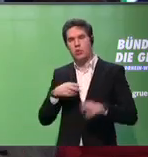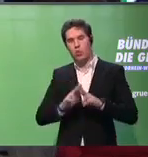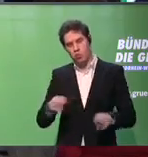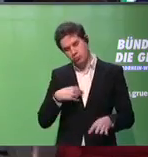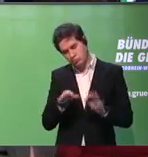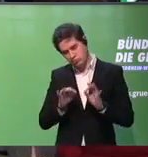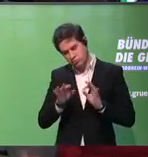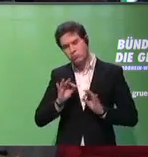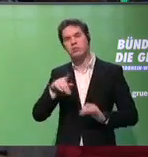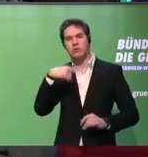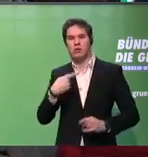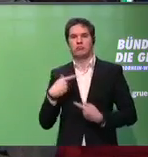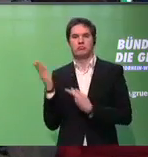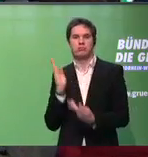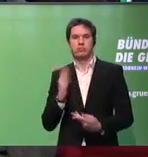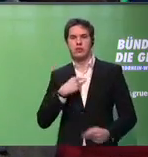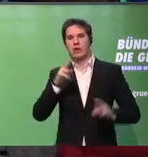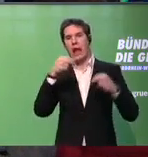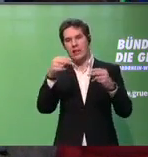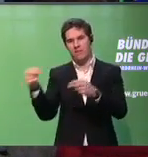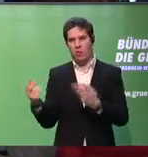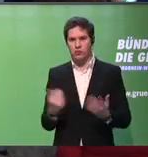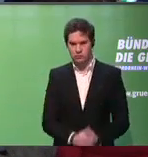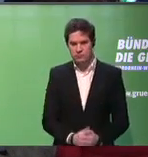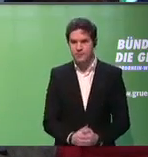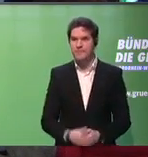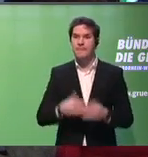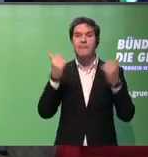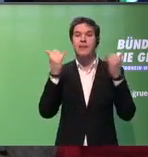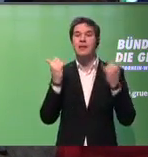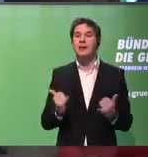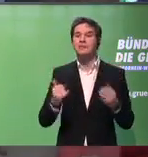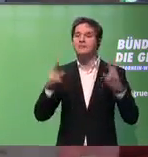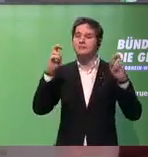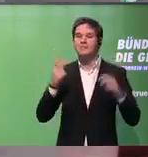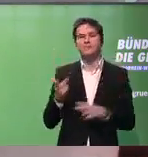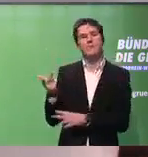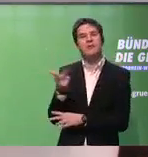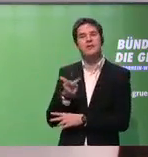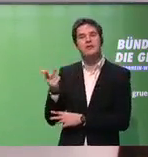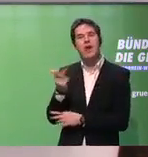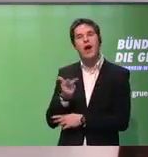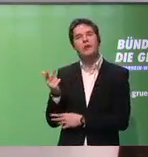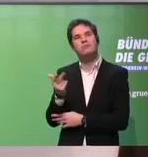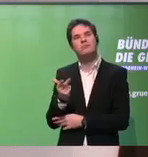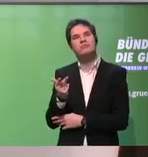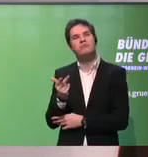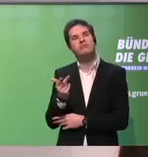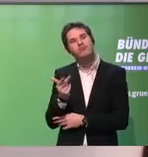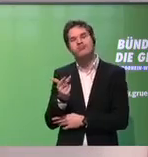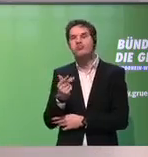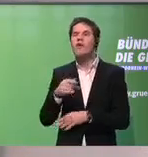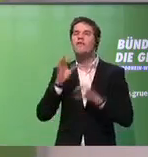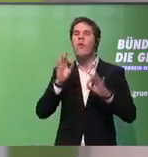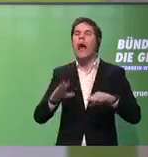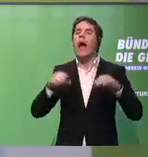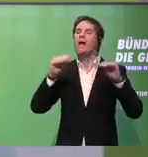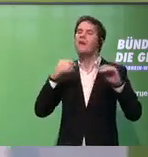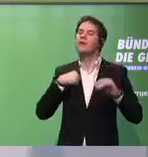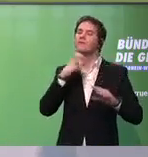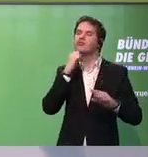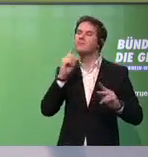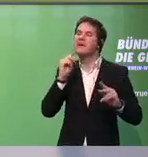als Warming-up, würde ich es mal sagen, als Warming-up euch dreien erstmal mehr auch eine persönliche Frage stellen wollen.